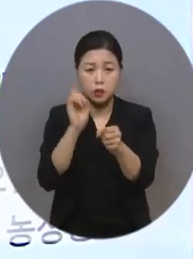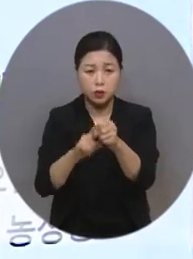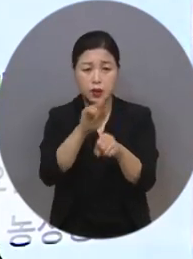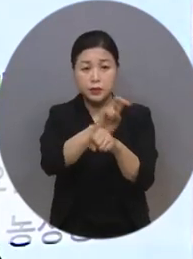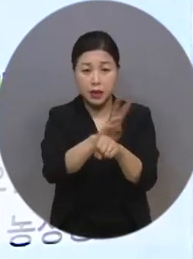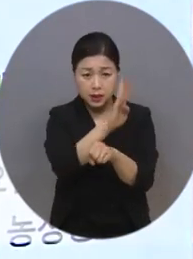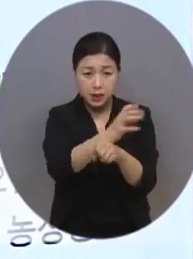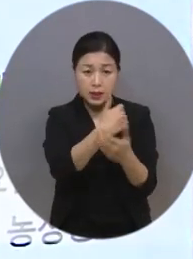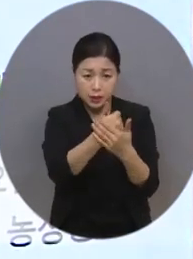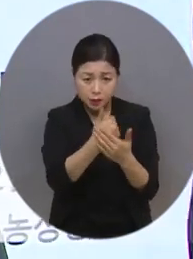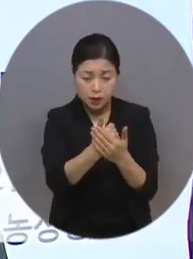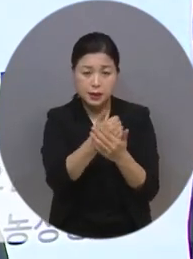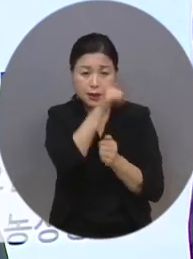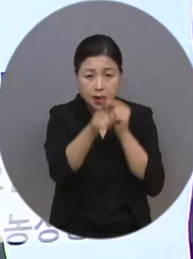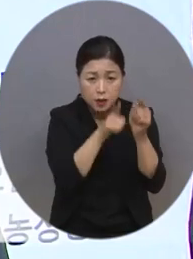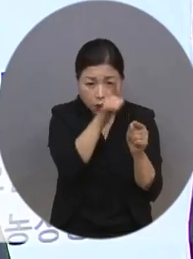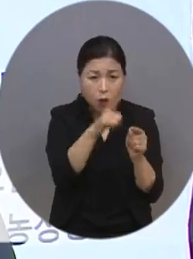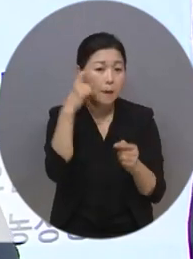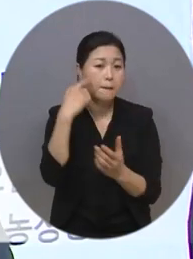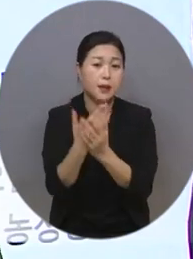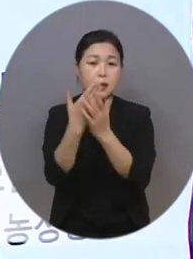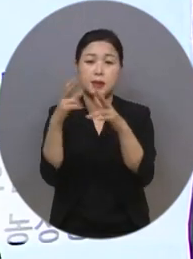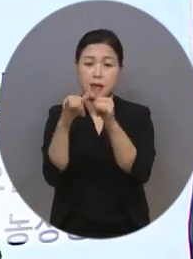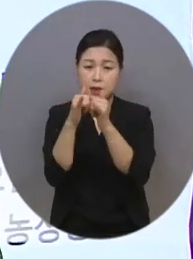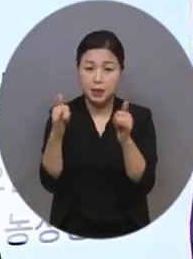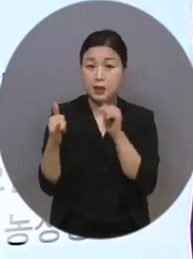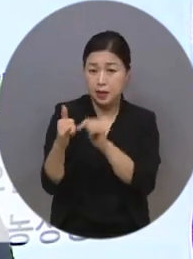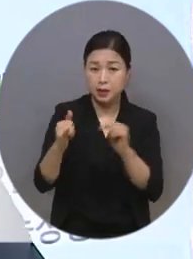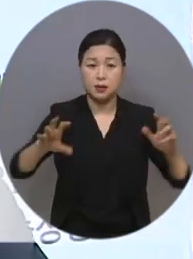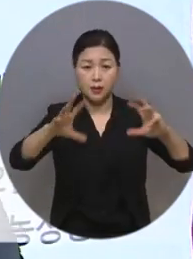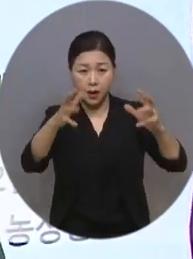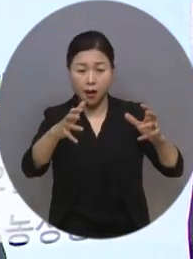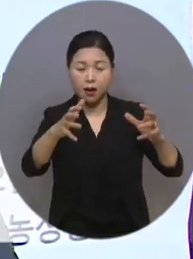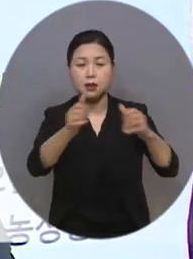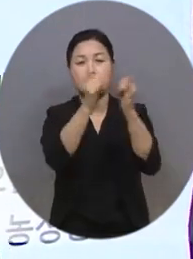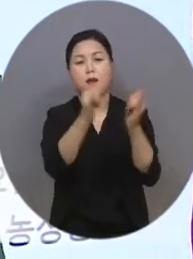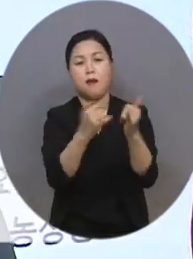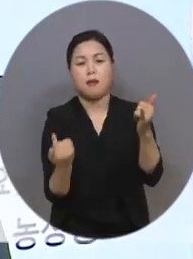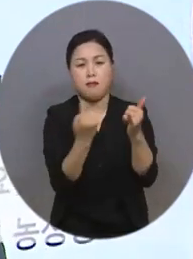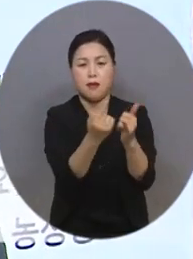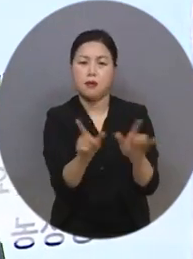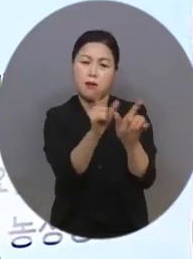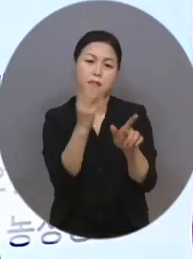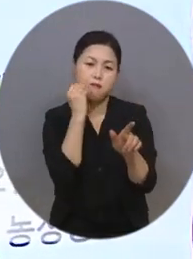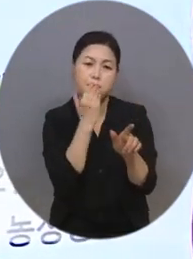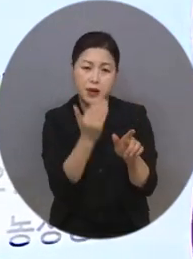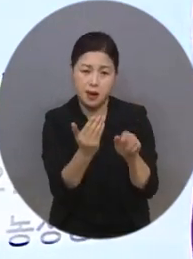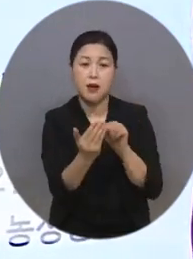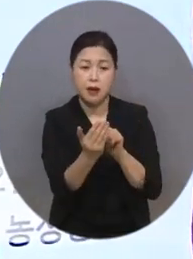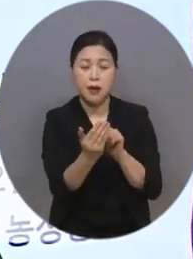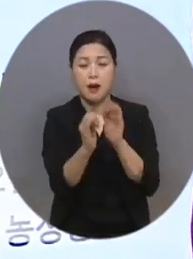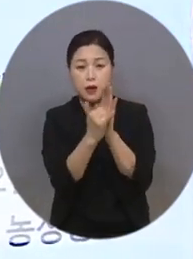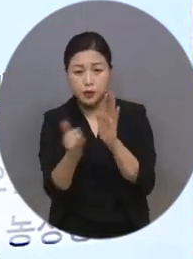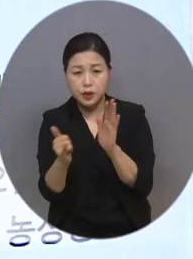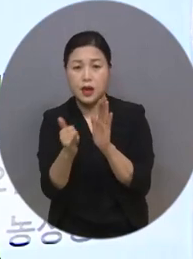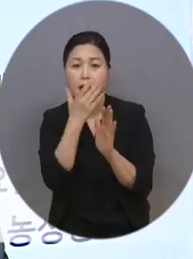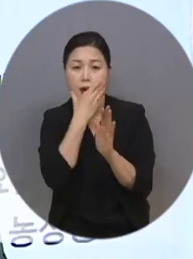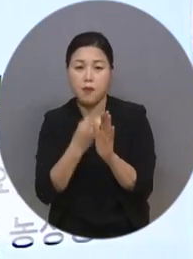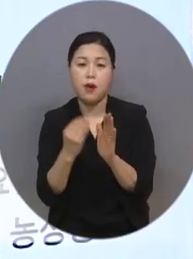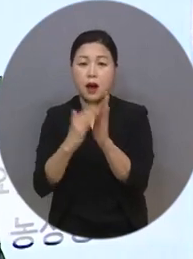지원체계를 요구하고 발달장애인 당사자들이 이 세상을 잘 살아나갈 수 있도록 그리고 그